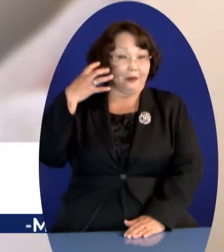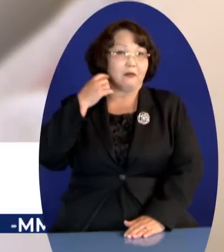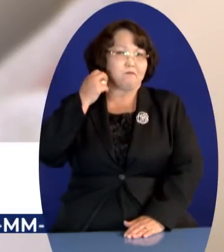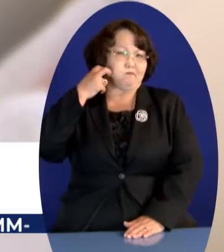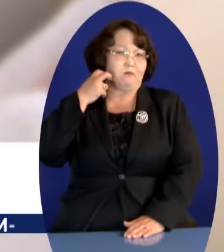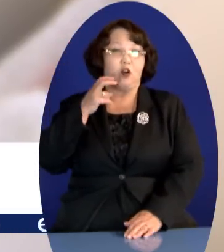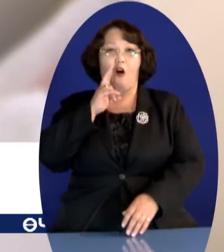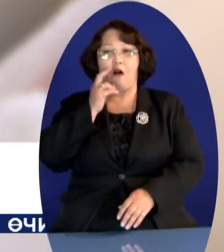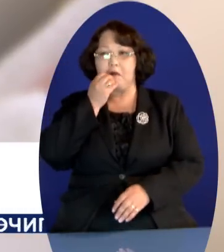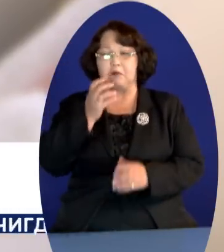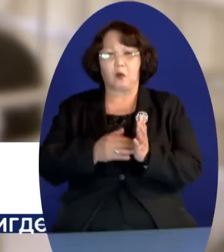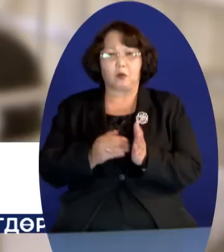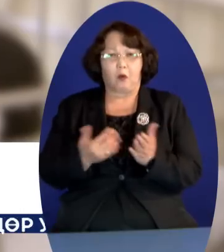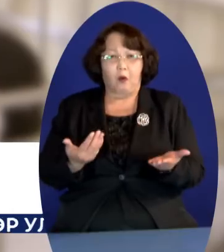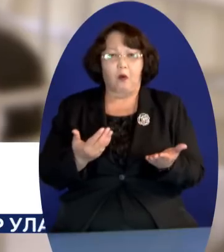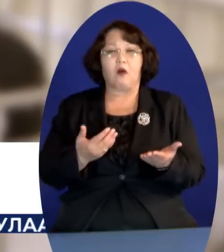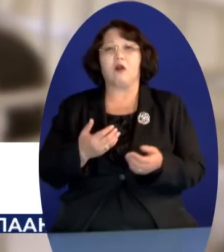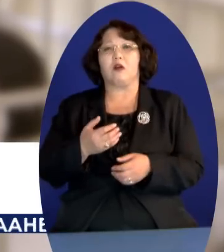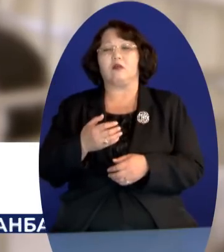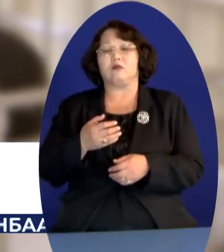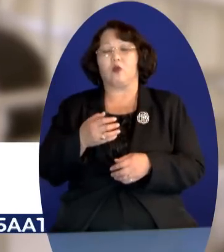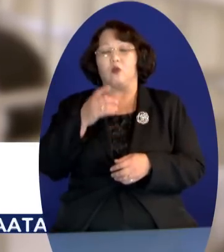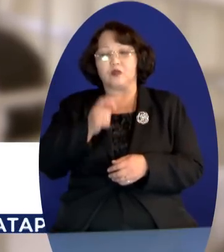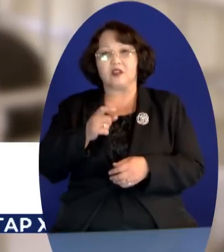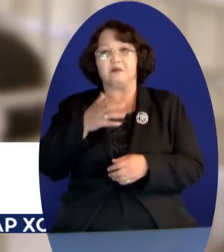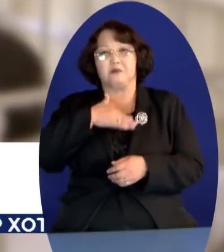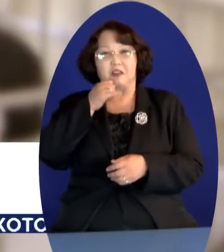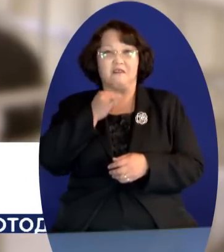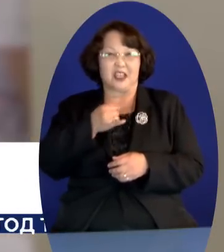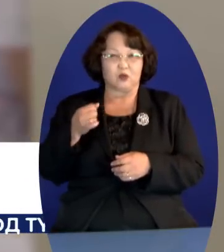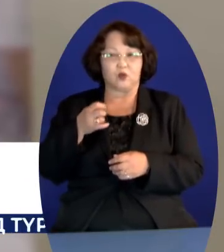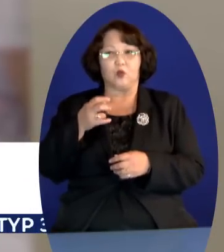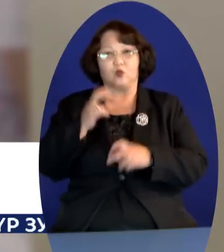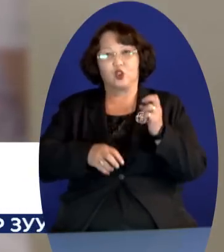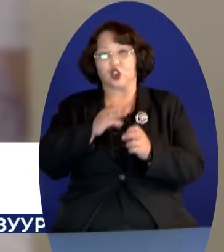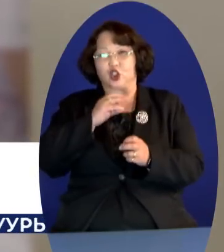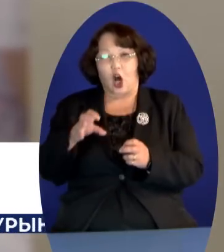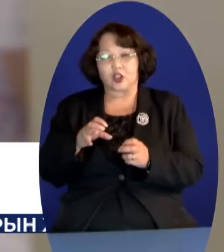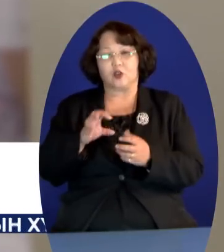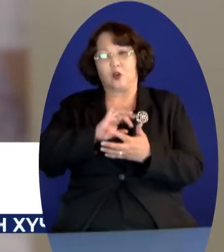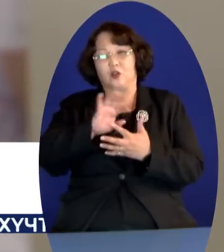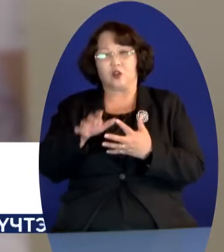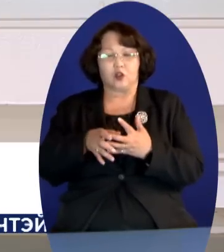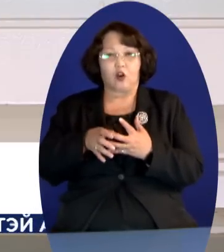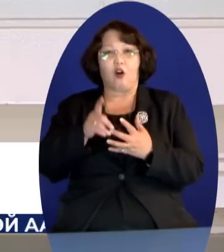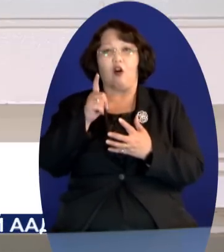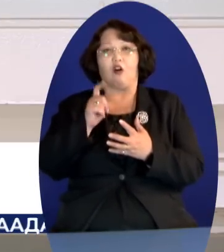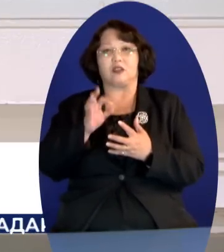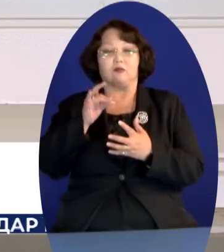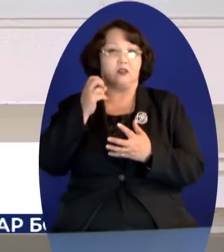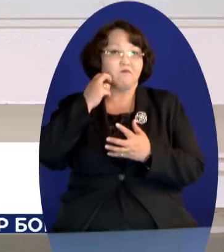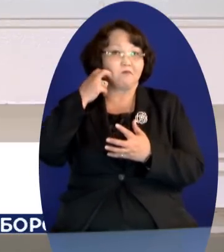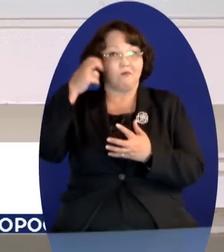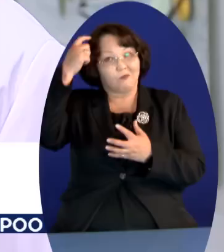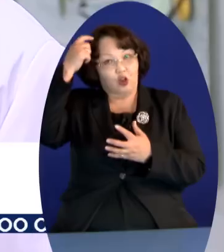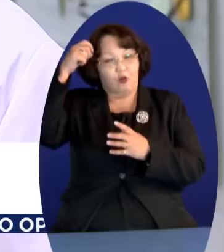хоол тэжээлийн дутагдал, хүний папиллома вирус үйлдвэрийн тоос зэрэг нь толгой хүзууний хорт хавдар үүсэх бас нэг шалтгаан болтгийг эмч